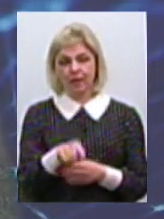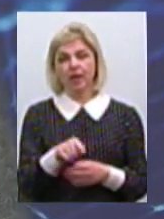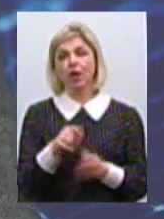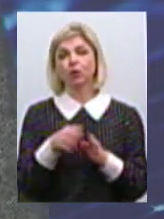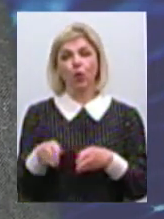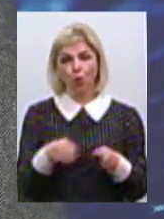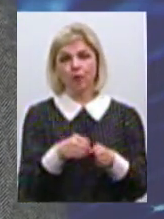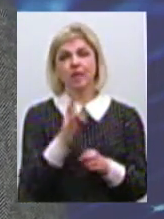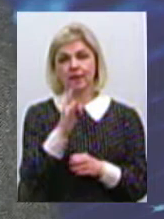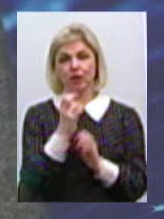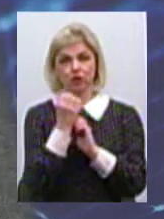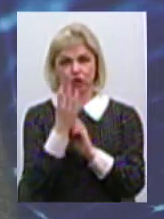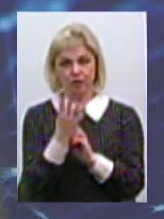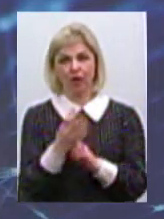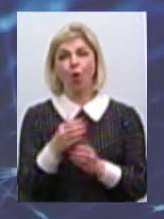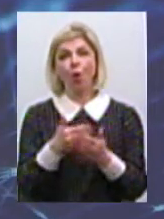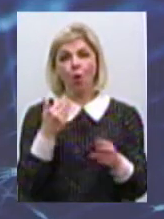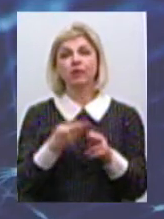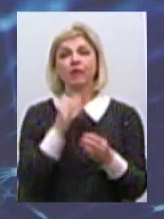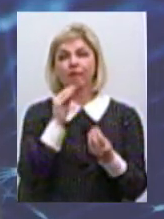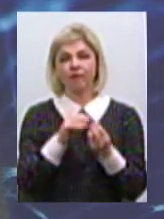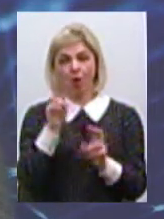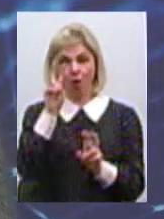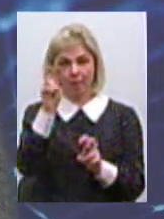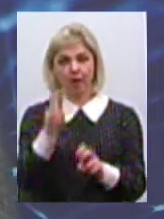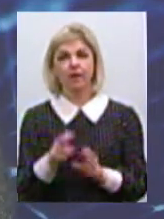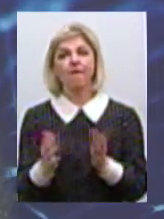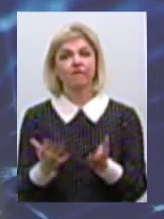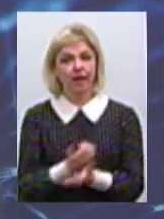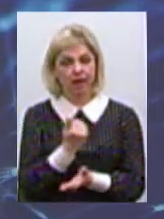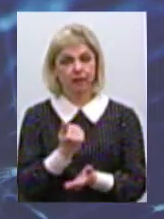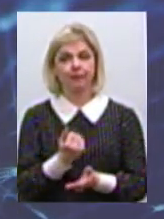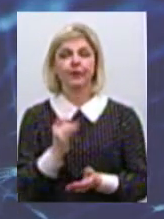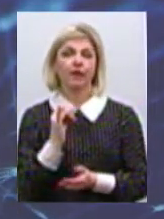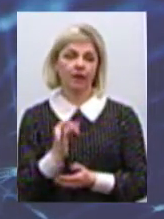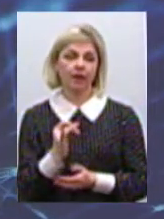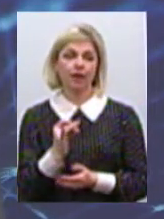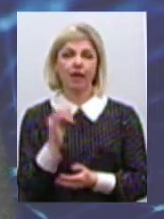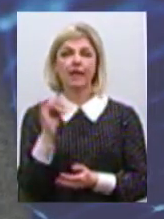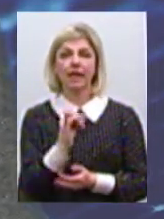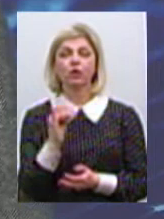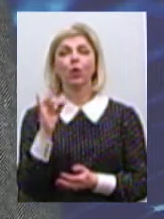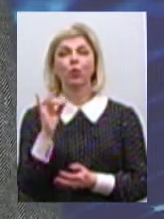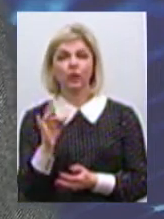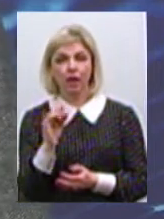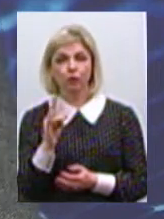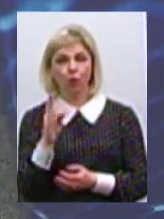Н-14 від тієї ж компанії. Виграли. Ірина Руденко